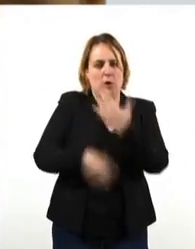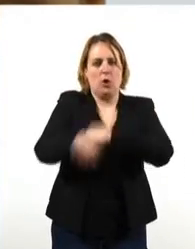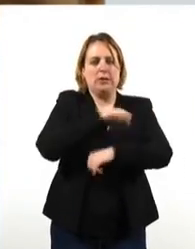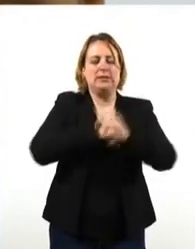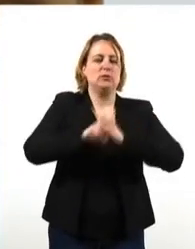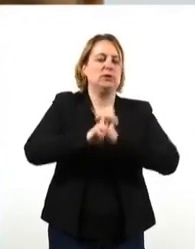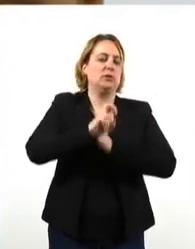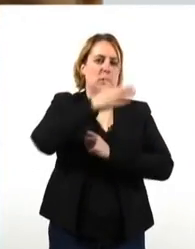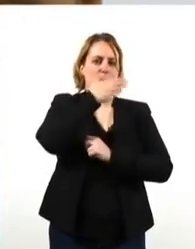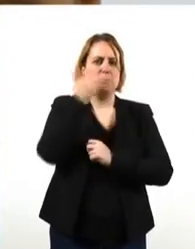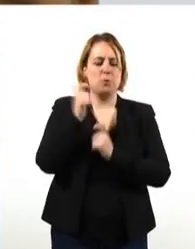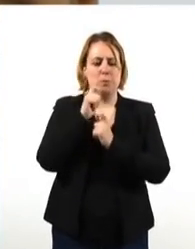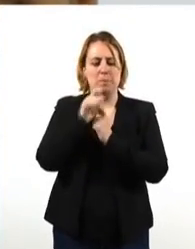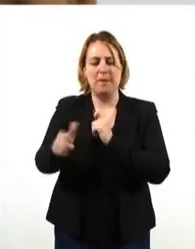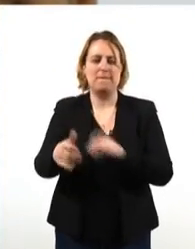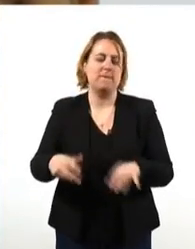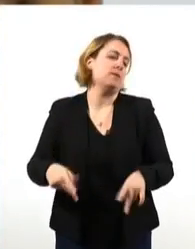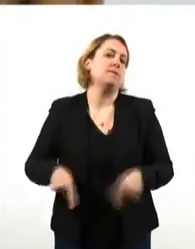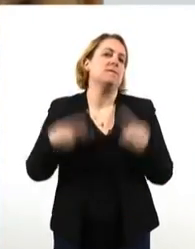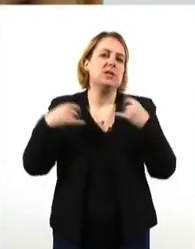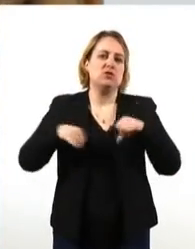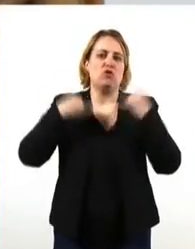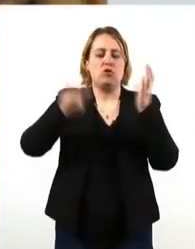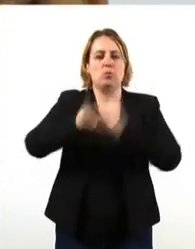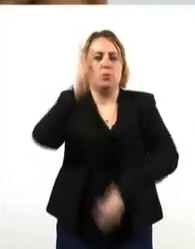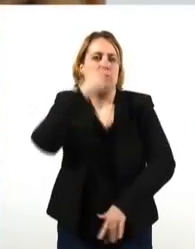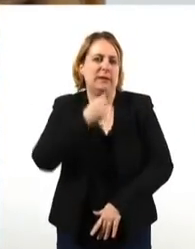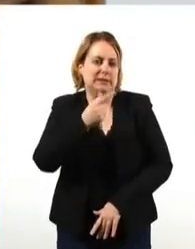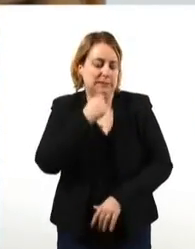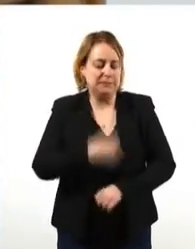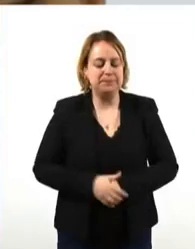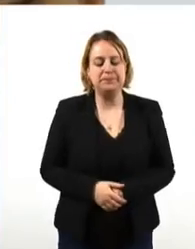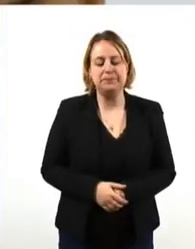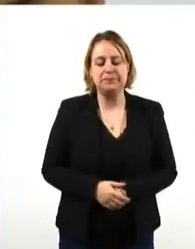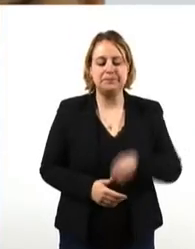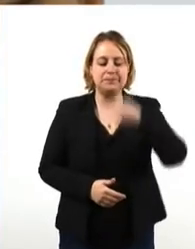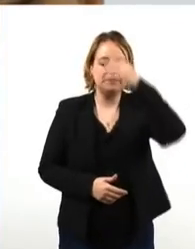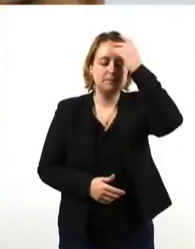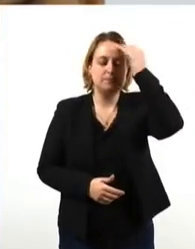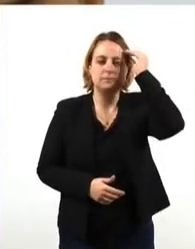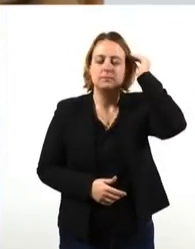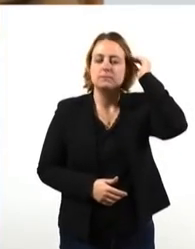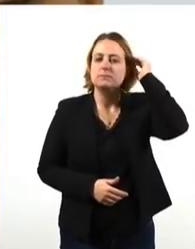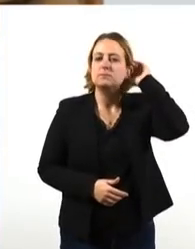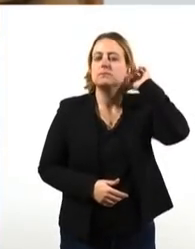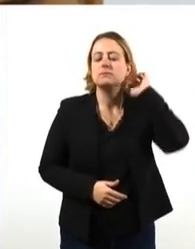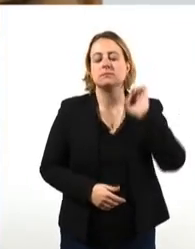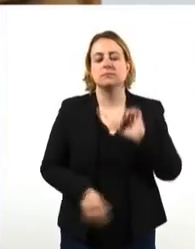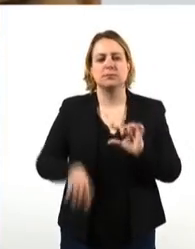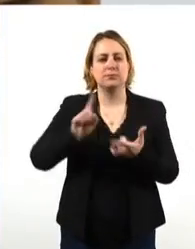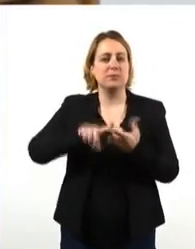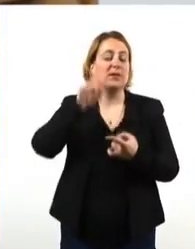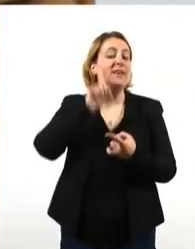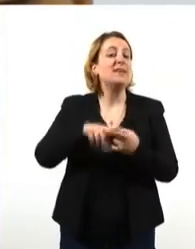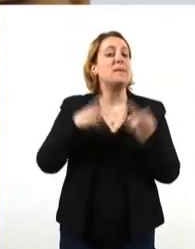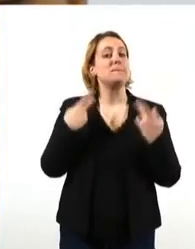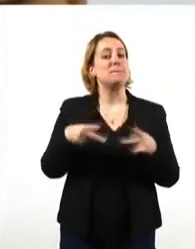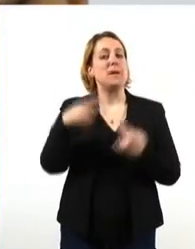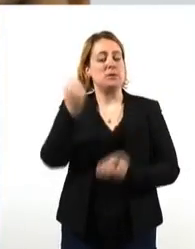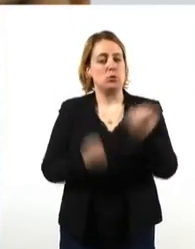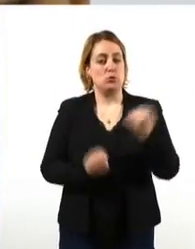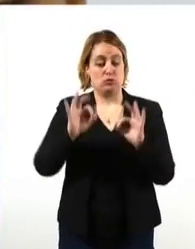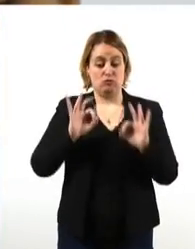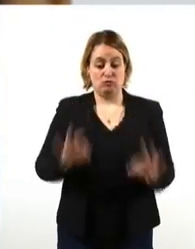fait, ces problèmes de mobilité. Et il y avait aussi, vous parliez du permis de conduire. C'est vrai que moi